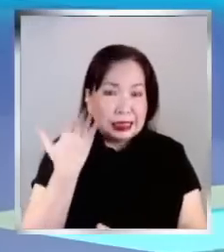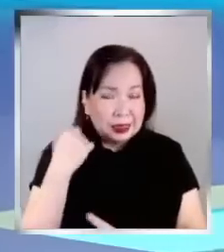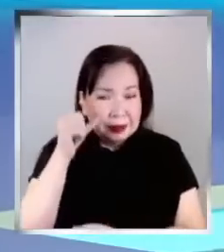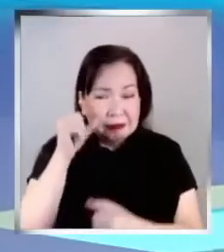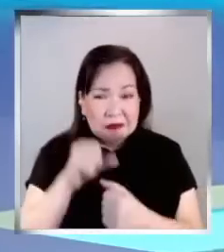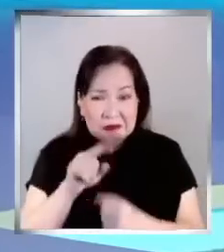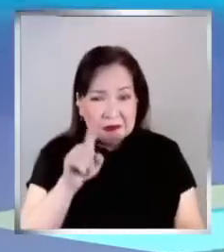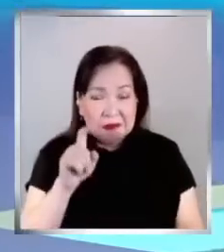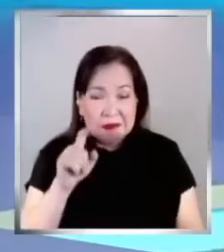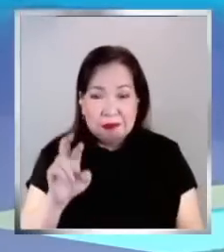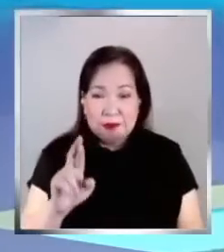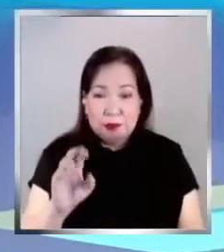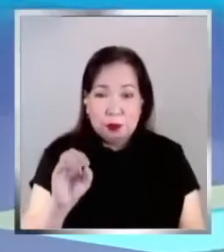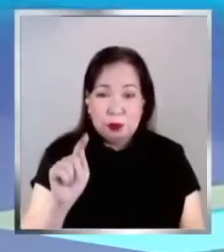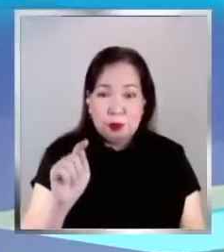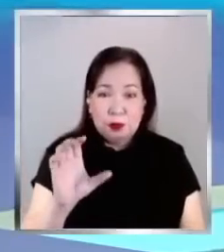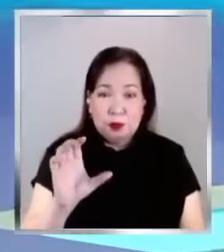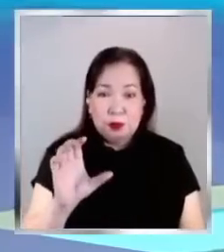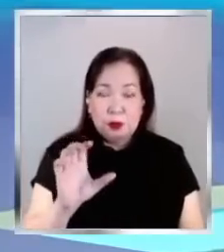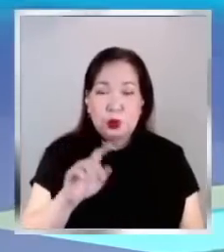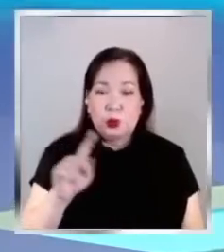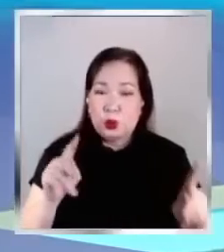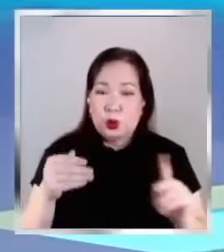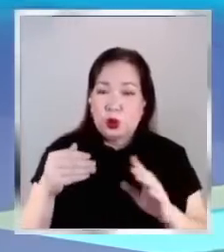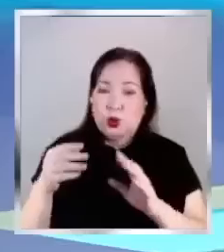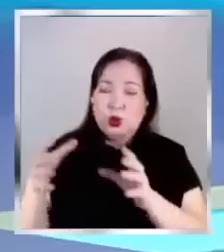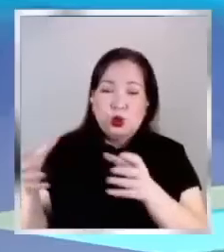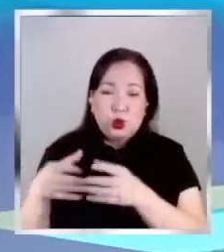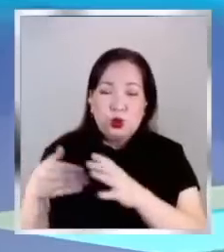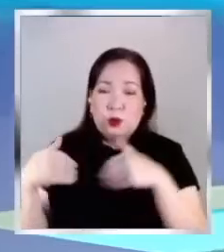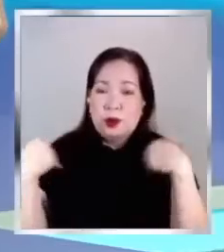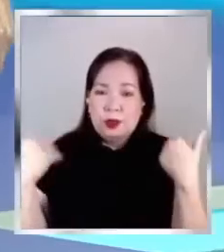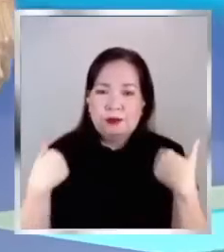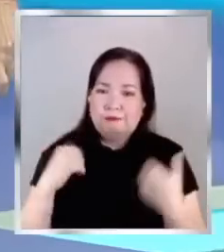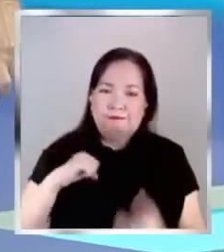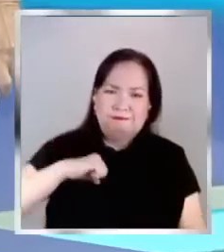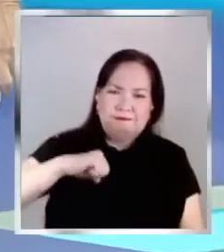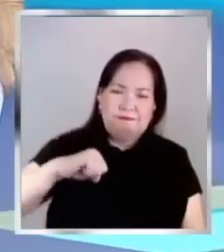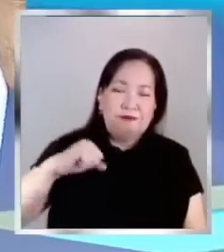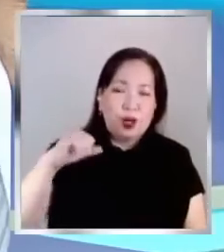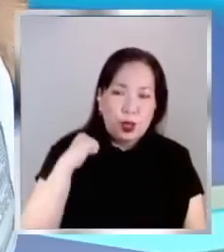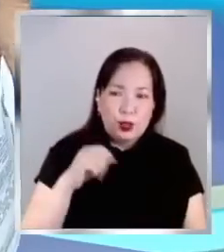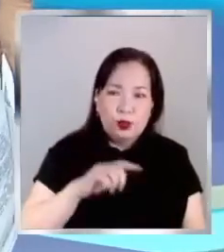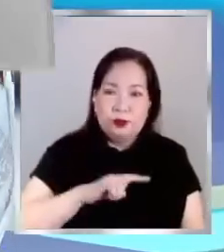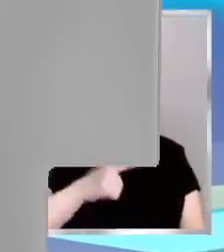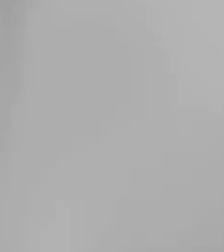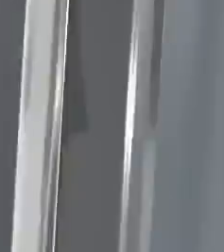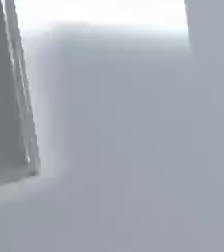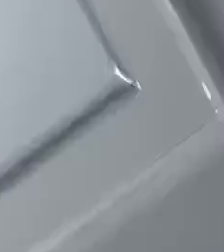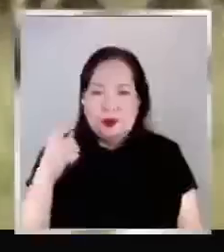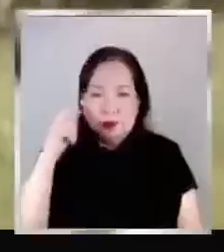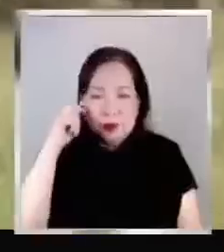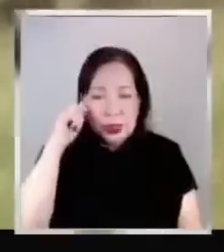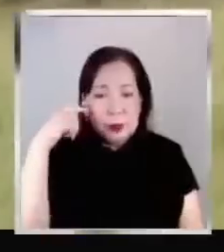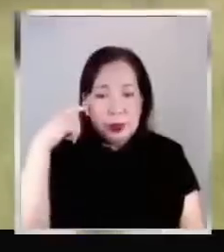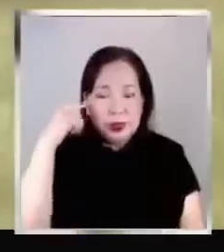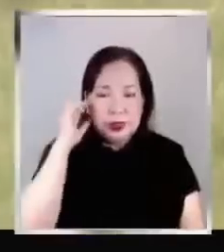requirement na tinututulan ng ilang grupo ng kabataan? Nakatutok si Tina Panganiban Pero.